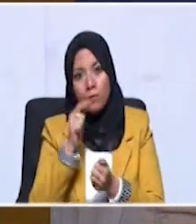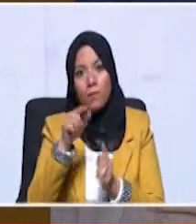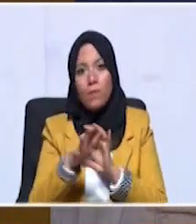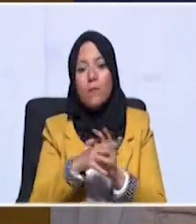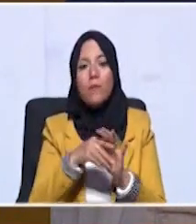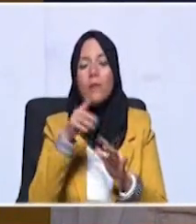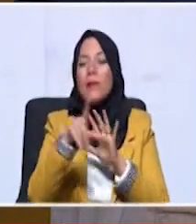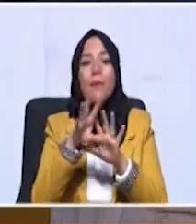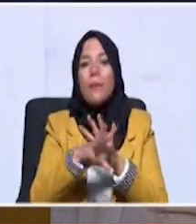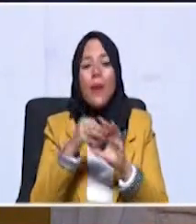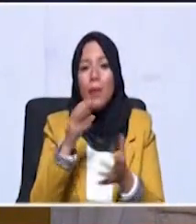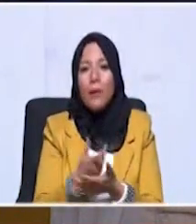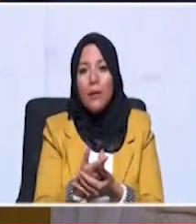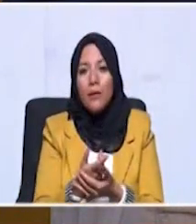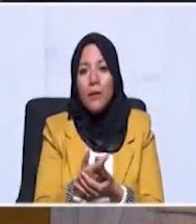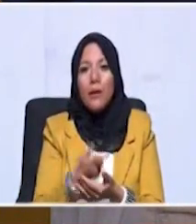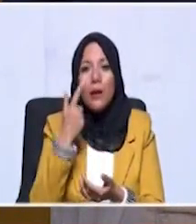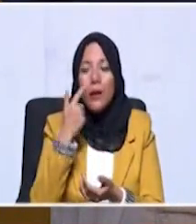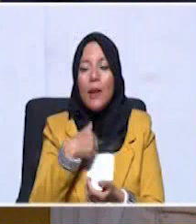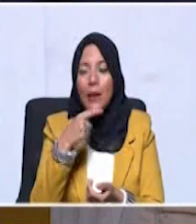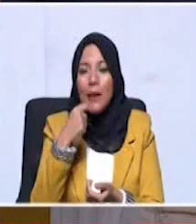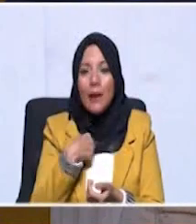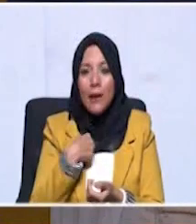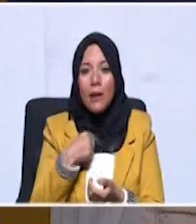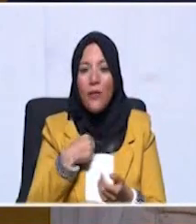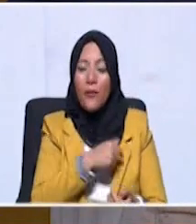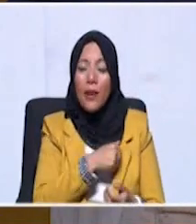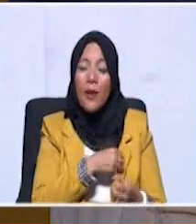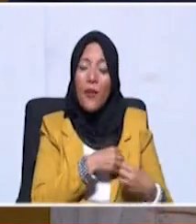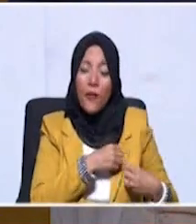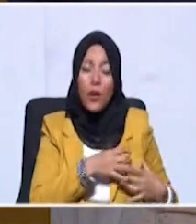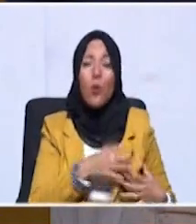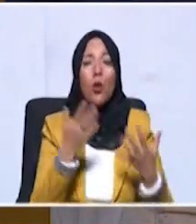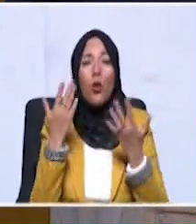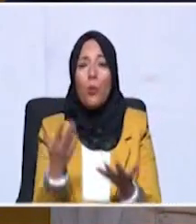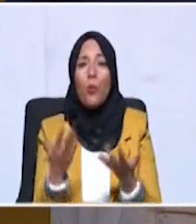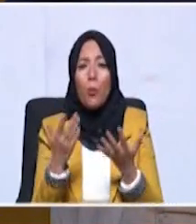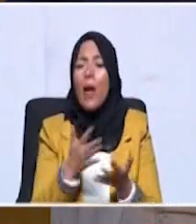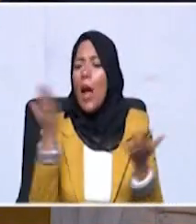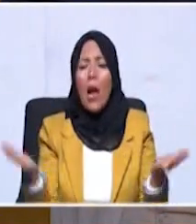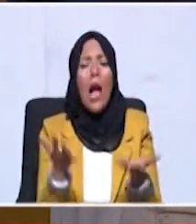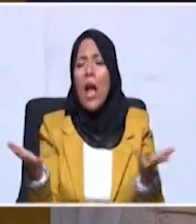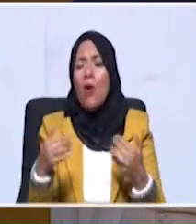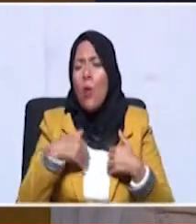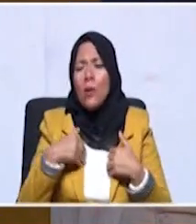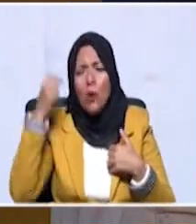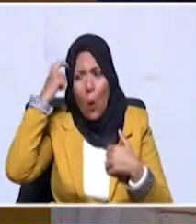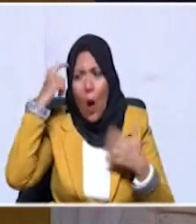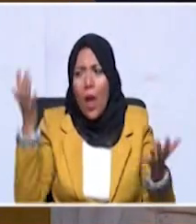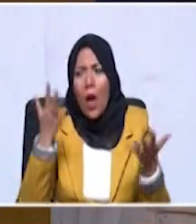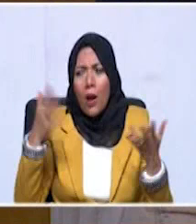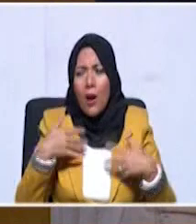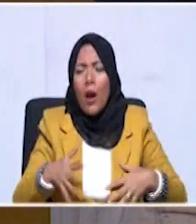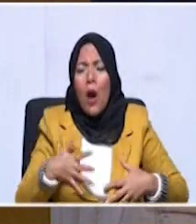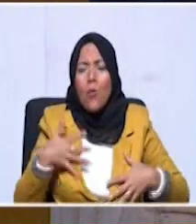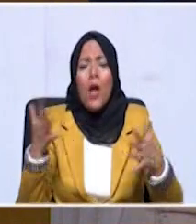بأس بها. أن الإنسان، أنا أرى أن الإنسان لو فتح قلبه إلى الله سبحانه وتعالى بأي دعاء، الدعاء المقبول هو الدعاء الذي أشعر